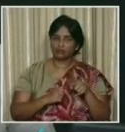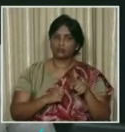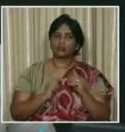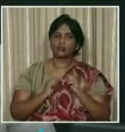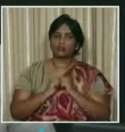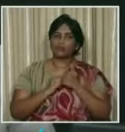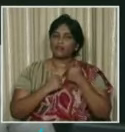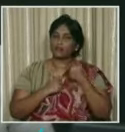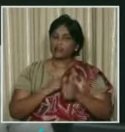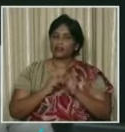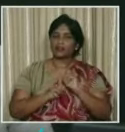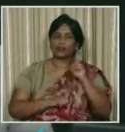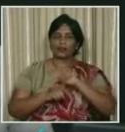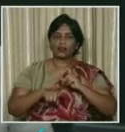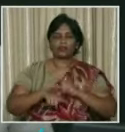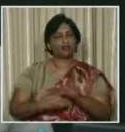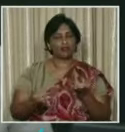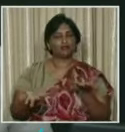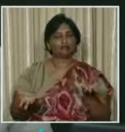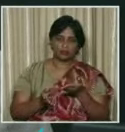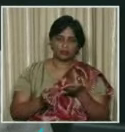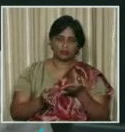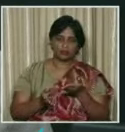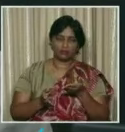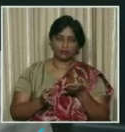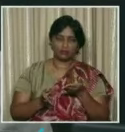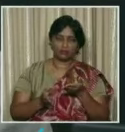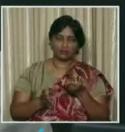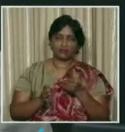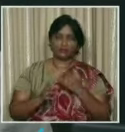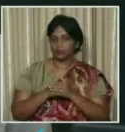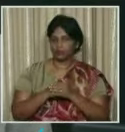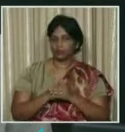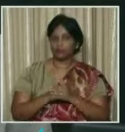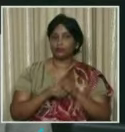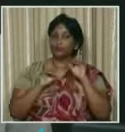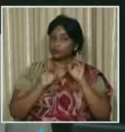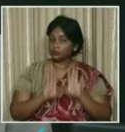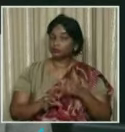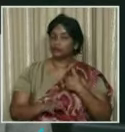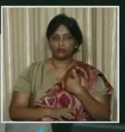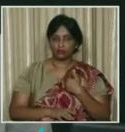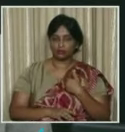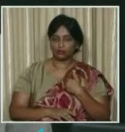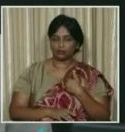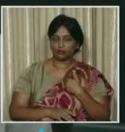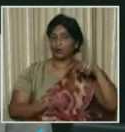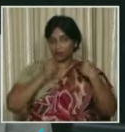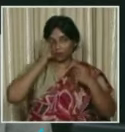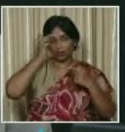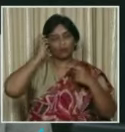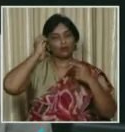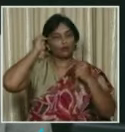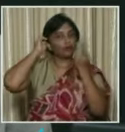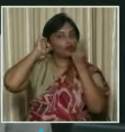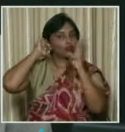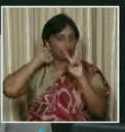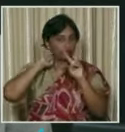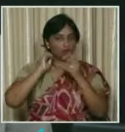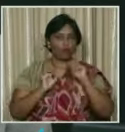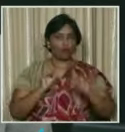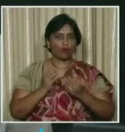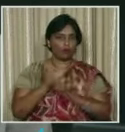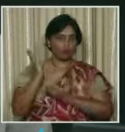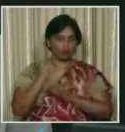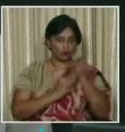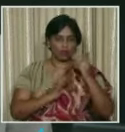වැදගත් පාර්ලිමේන්තුවේ කාලය නිකන් නාස්ති කරන එක තමයි. මේක හොඳයි අර ගැලරියට කතා කරන එක තමයි. පිට හැකියාව ලැබිලා තියෙනවා. ලබන 12 වෙනිදා වෙනකොට මේක බොහෝ